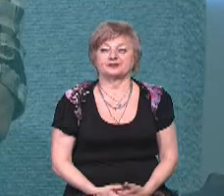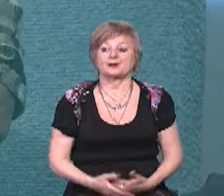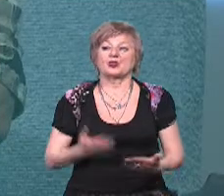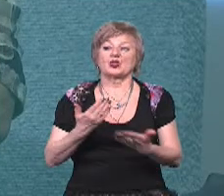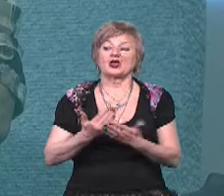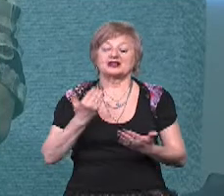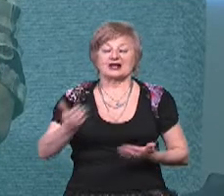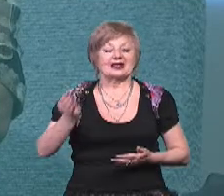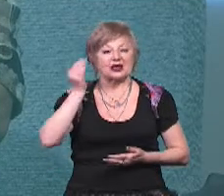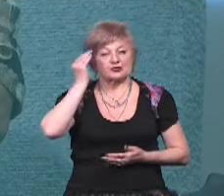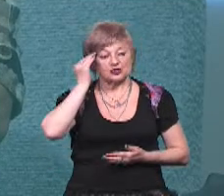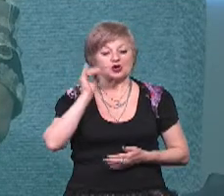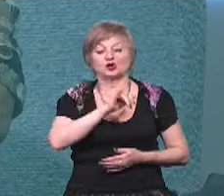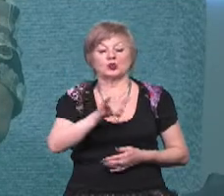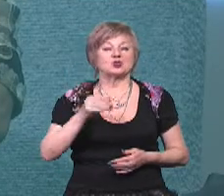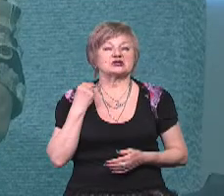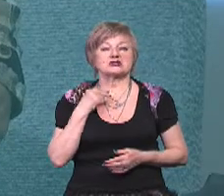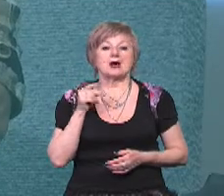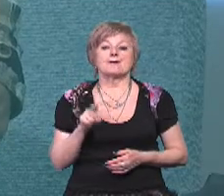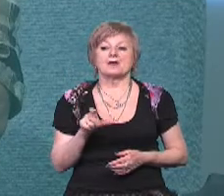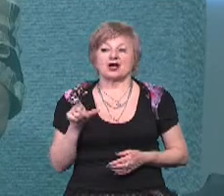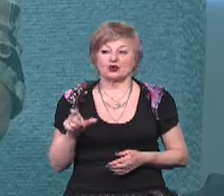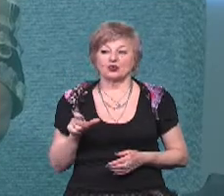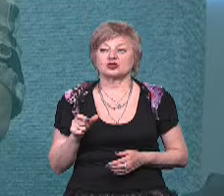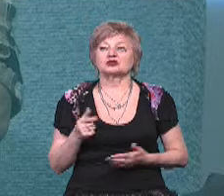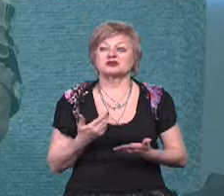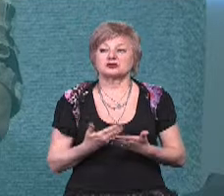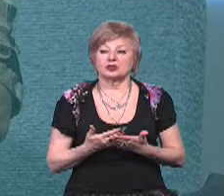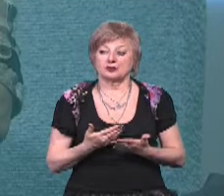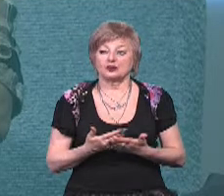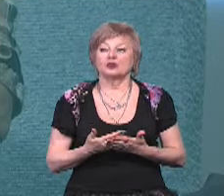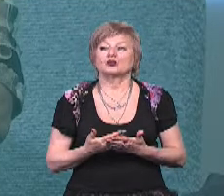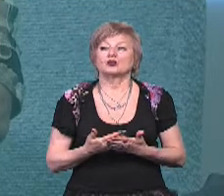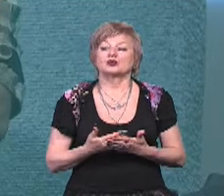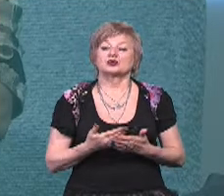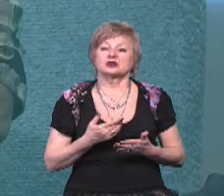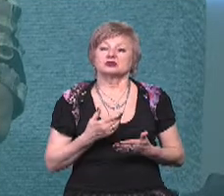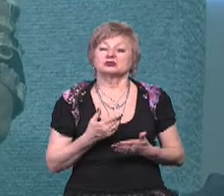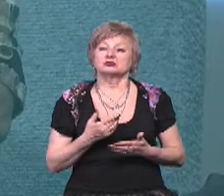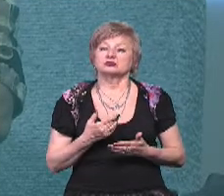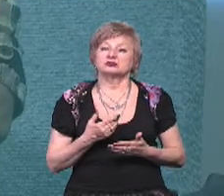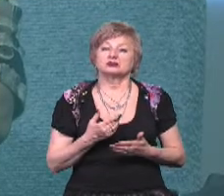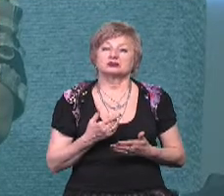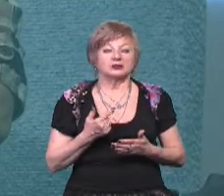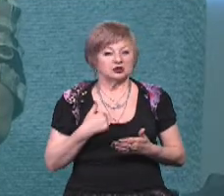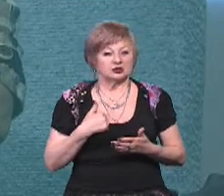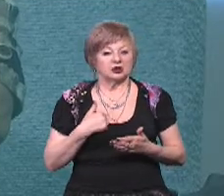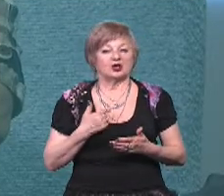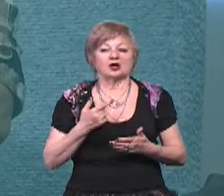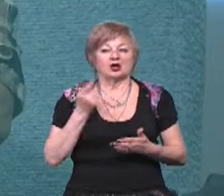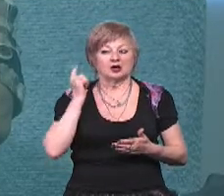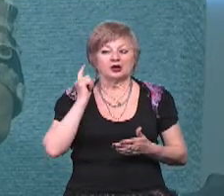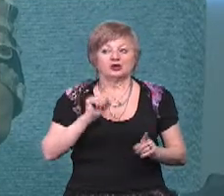Отакі думки у запоріжців. І, до речі, вони перегукуються з тим, що ви тут говорили. А я зауважила, що